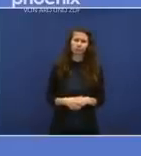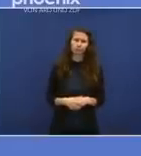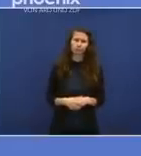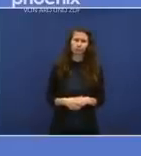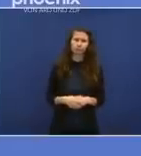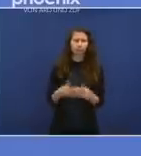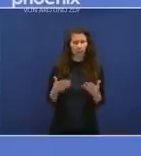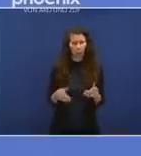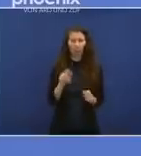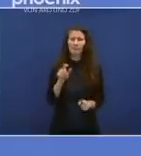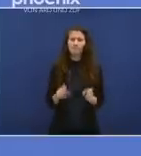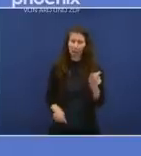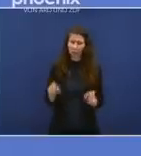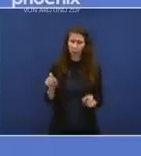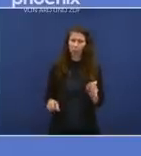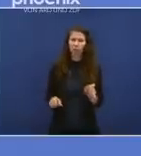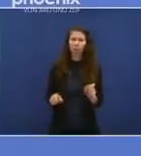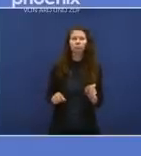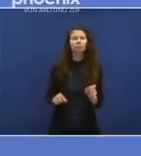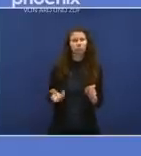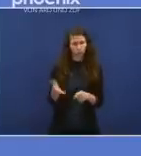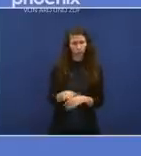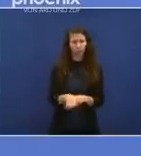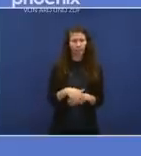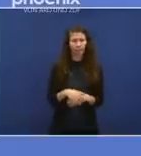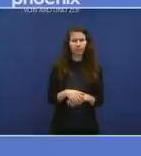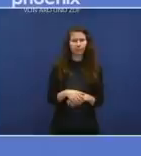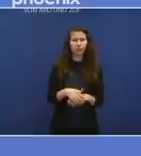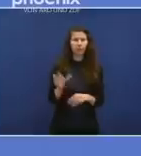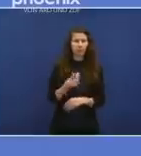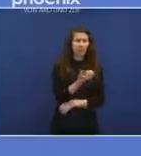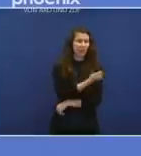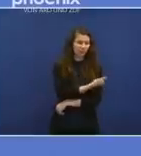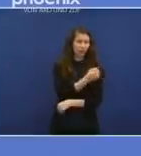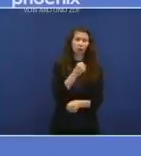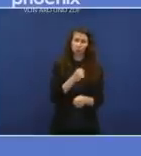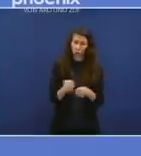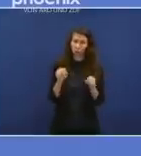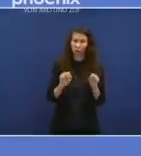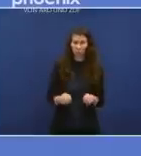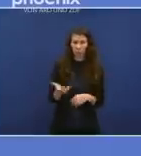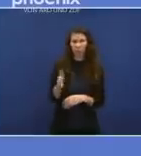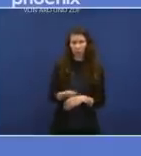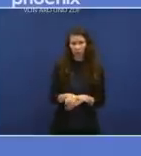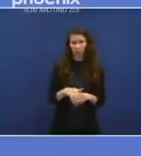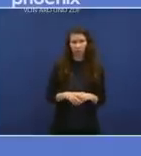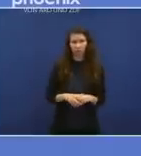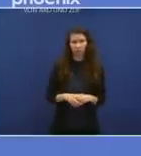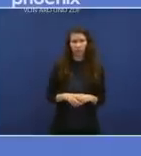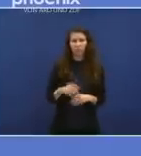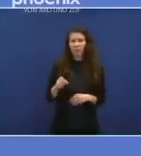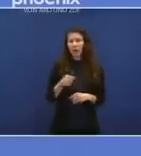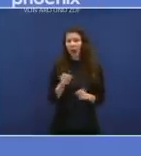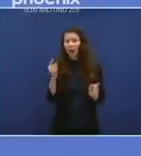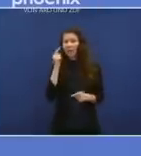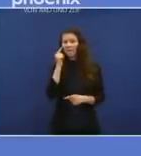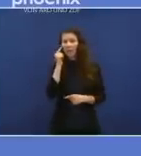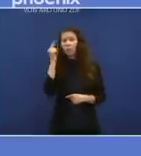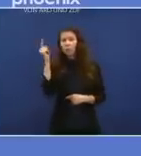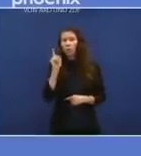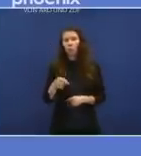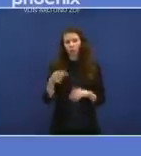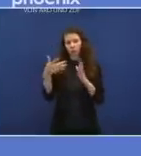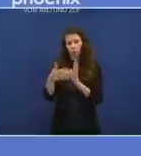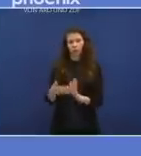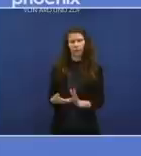Menschen sterben und auch geimpfte Menschen können sterben und es ist jedem Verdachtsfall nachzugehen und das wird ja genau vom